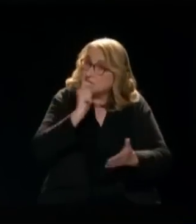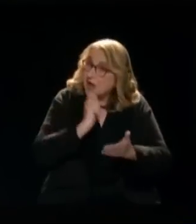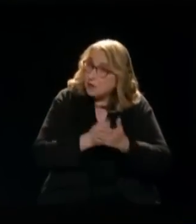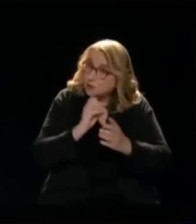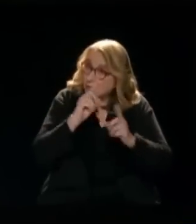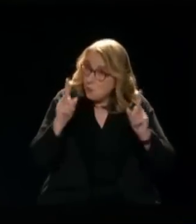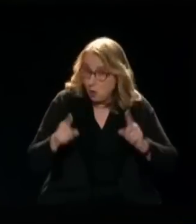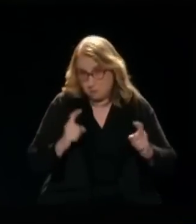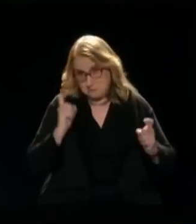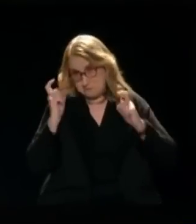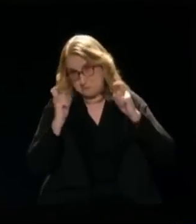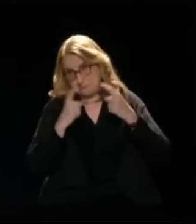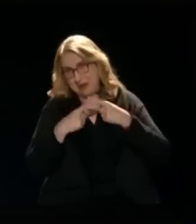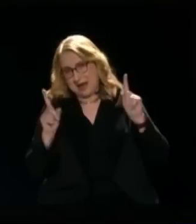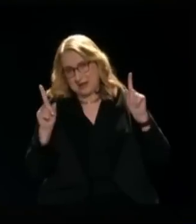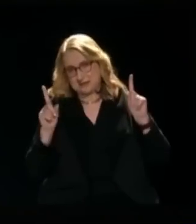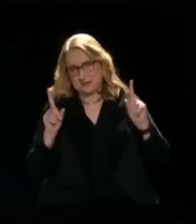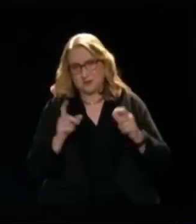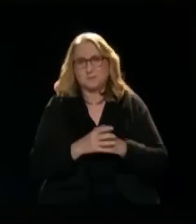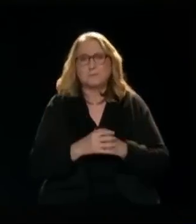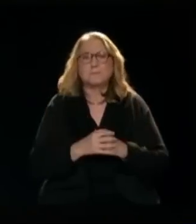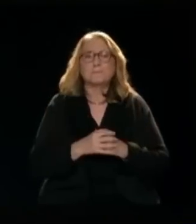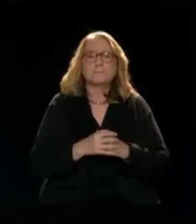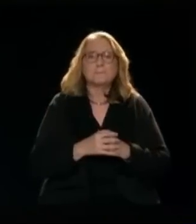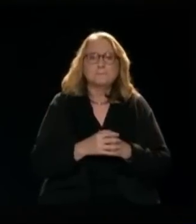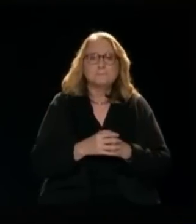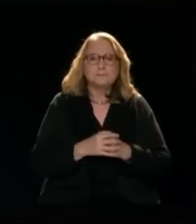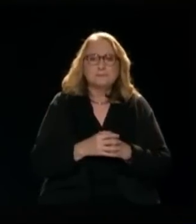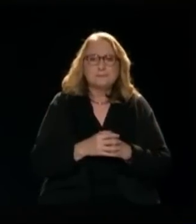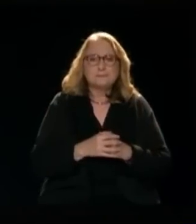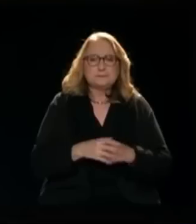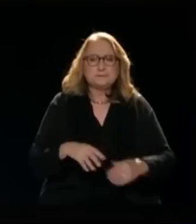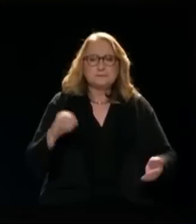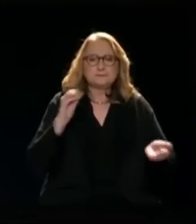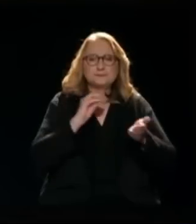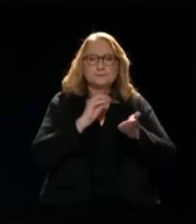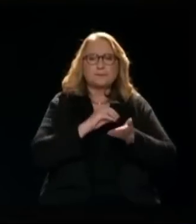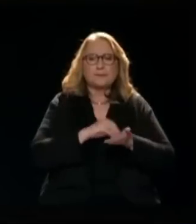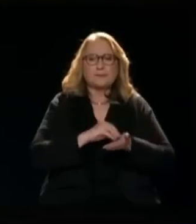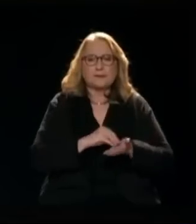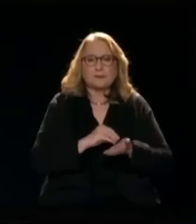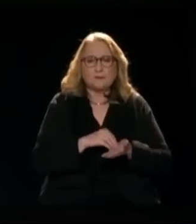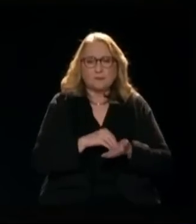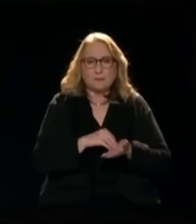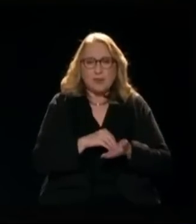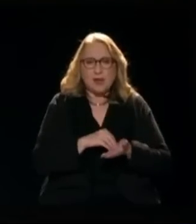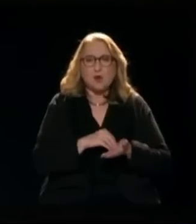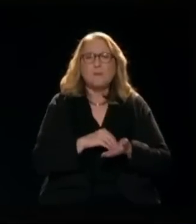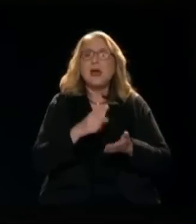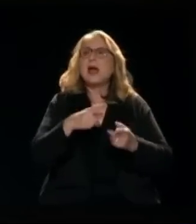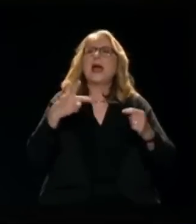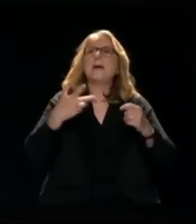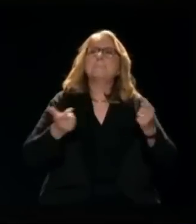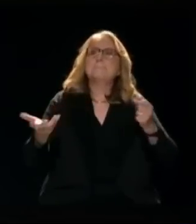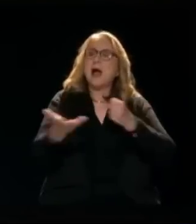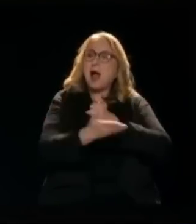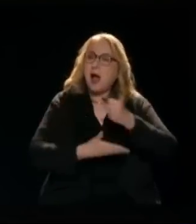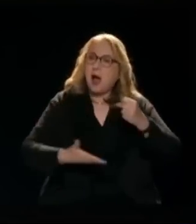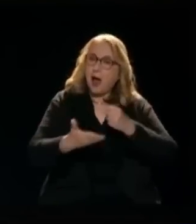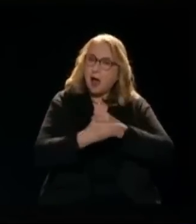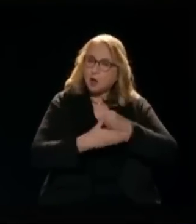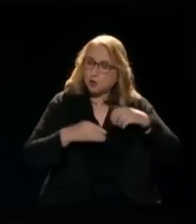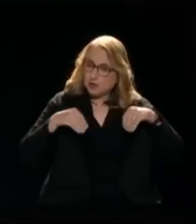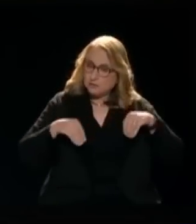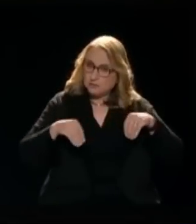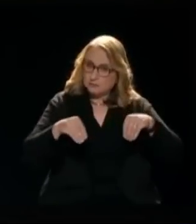τρόφιμα εγχώριας παραγωγής και ατέλεια στα καύσιμα και τα εφόδια για την αγροτική παραγωγή. Άρα λέτε ότι παράγουμε εδώ made in